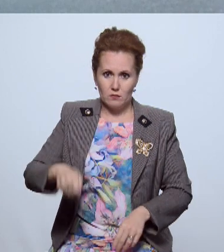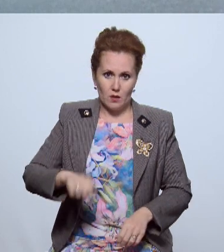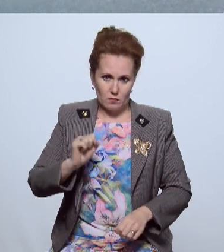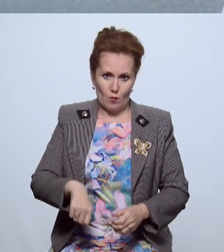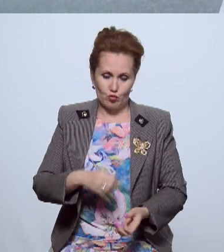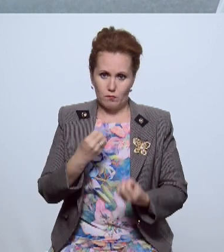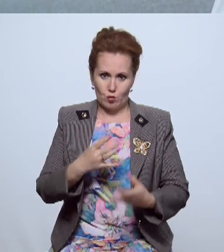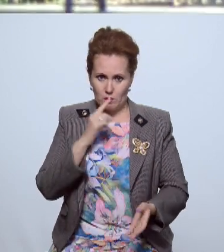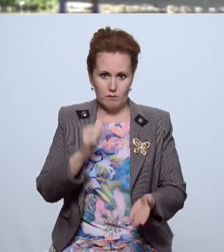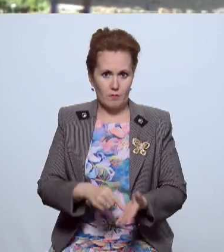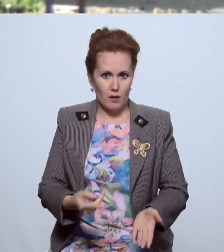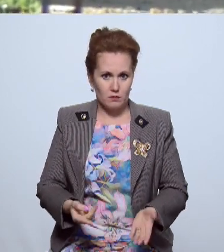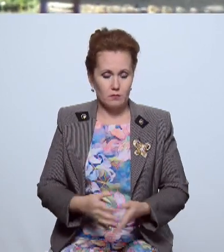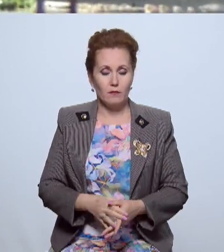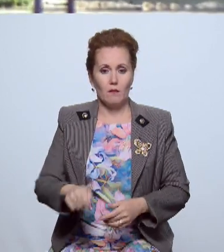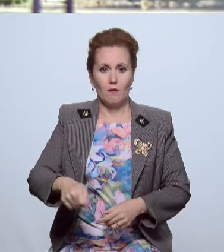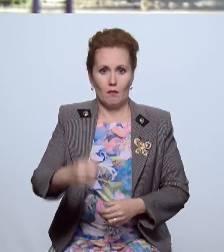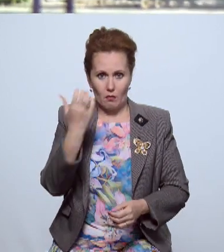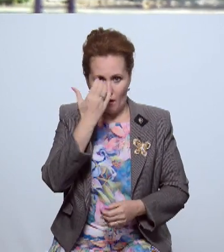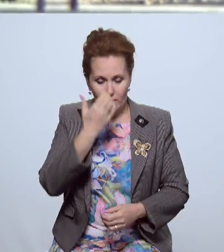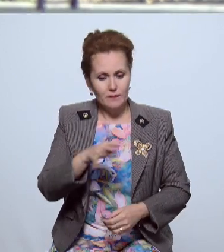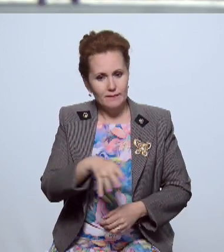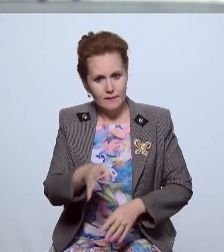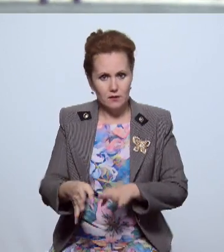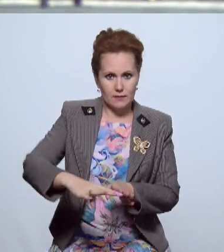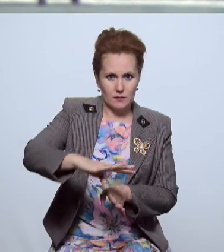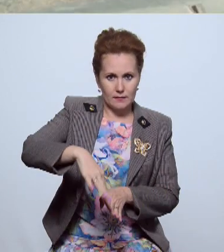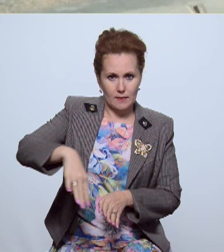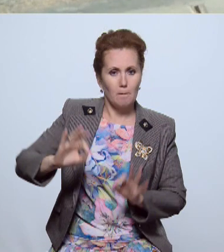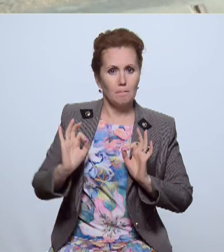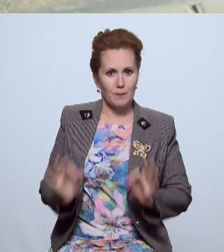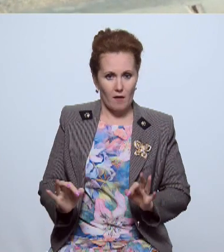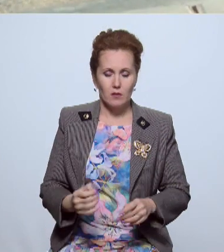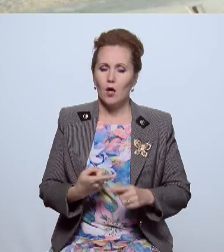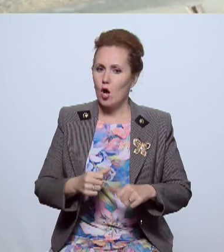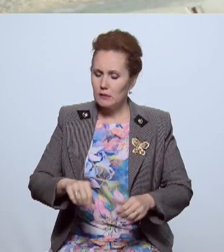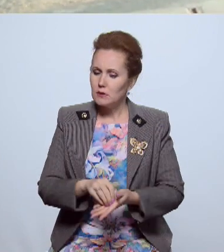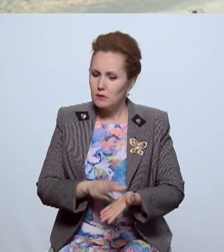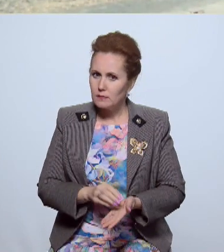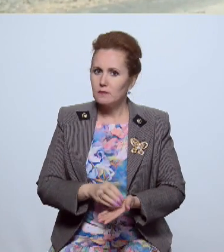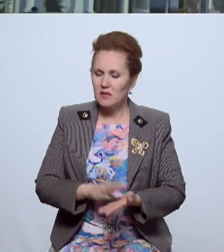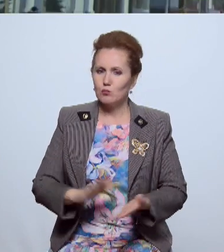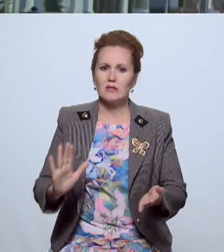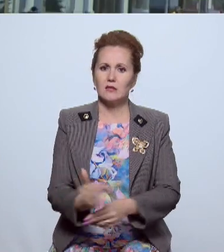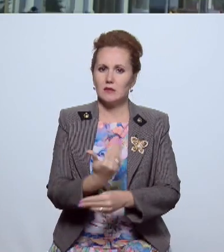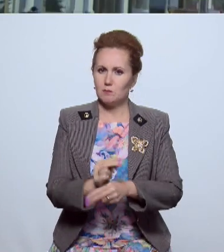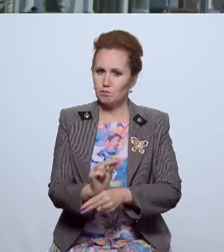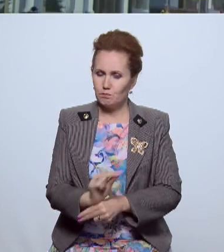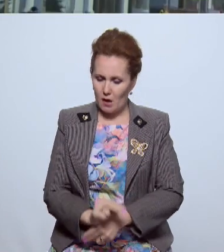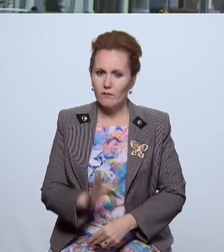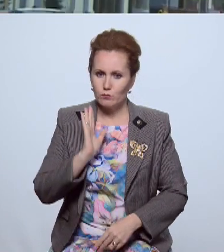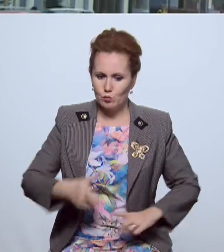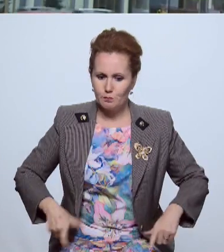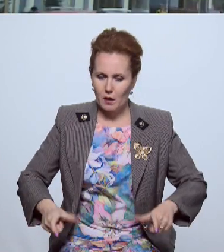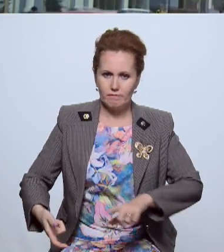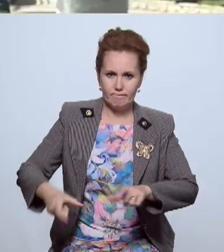может просто попасть. Замечания справедливые, отметили в комиссии, поэтому тактильная плитка будет переложена с учетом всех замечаний